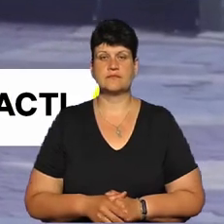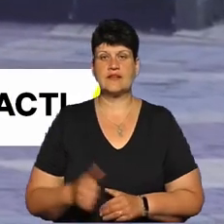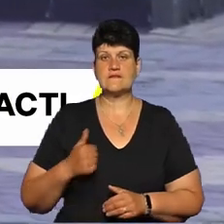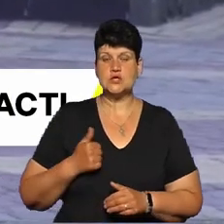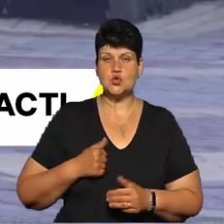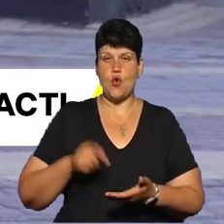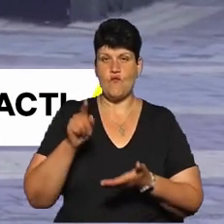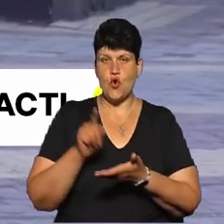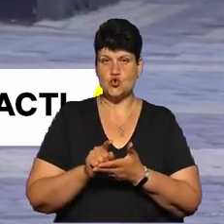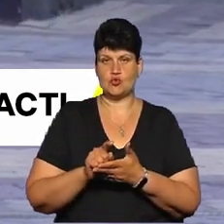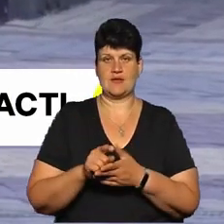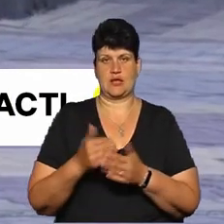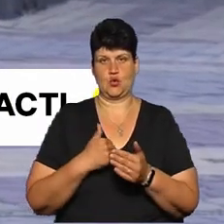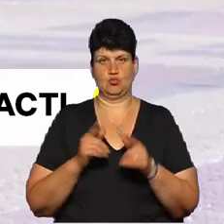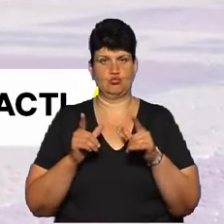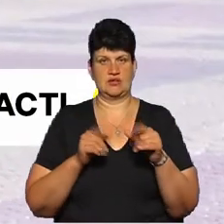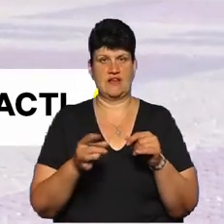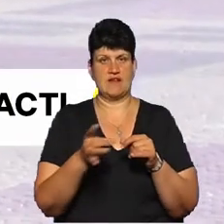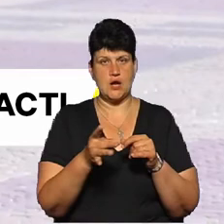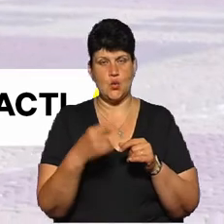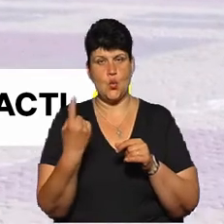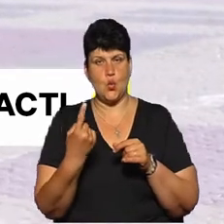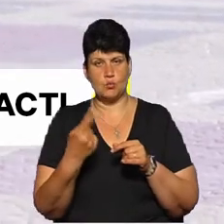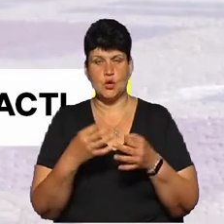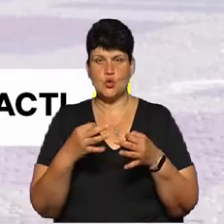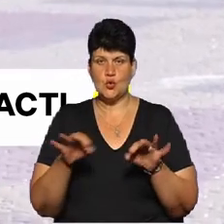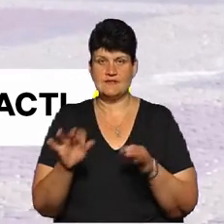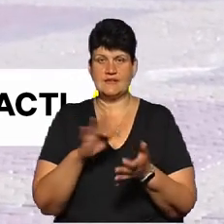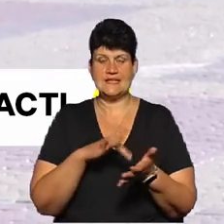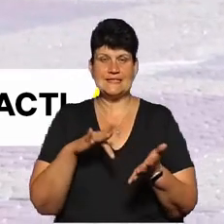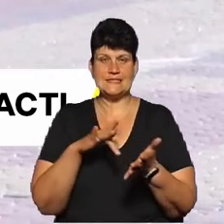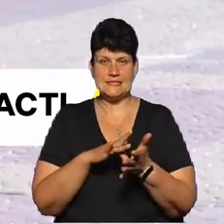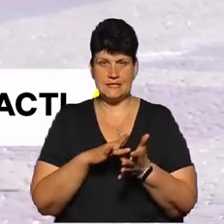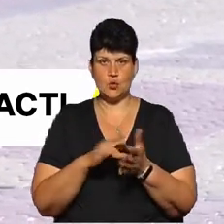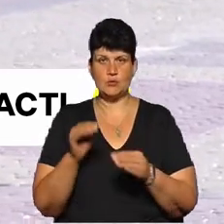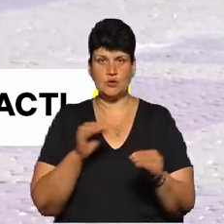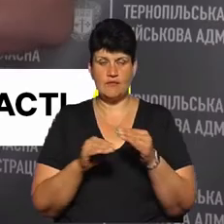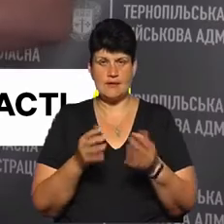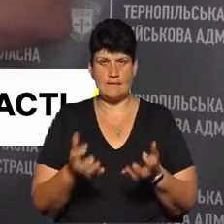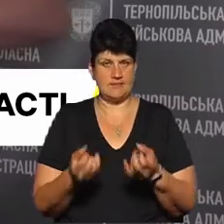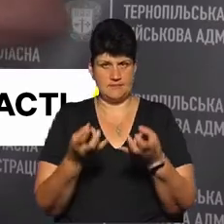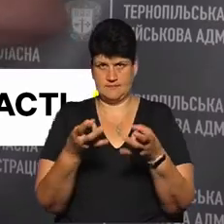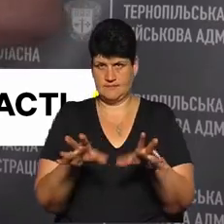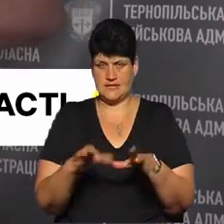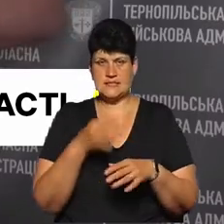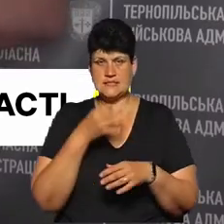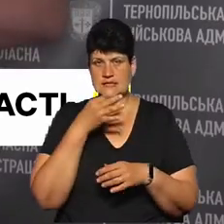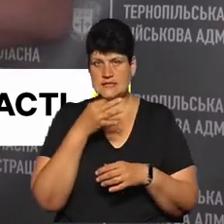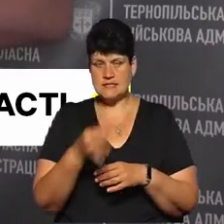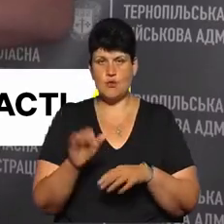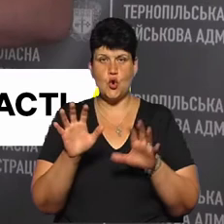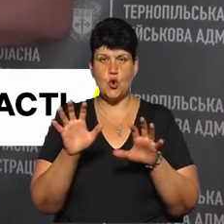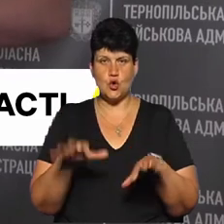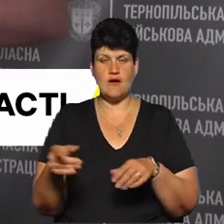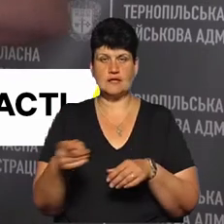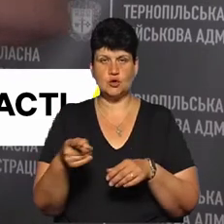Військовозобов'язаним, які хочуть поїхати в інший район чи область, дозвіл Центру комплектування та соцпідтримки наразі не потрібен. Про це під час брифінгу сказав голова